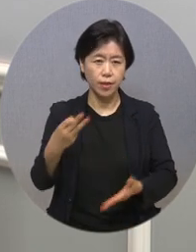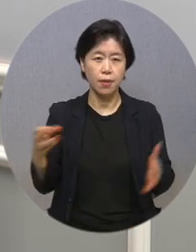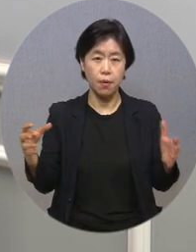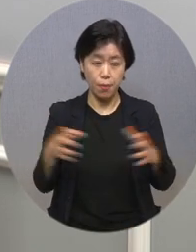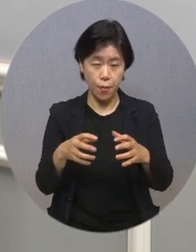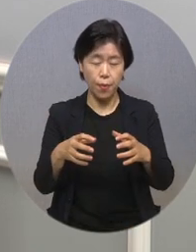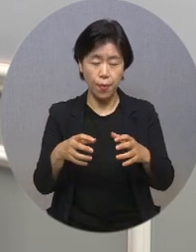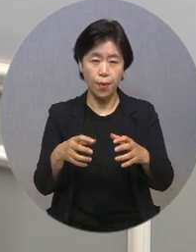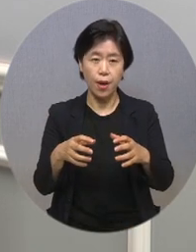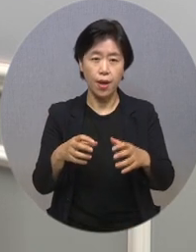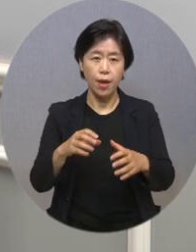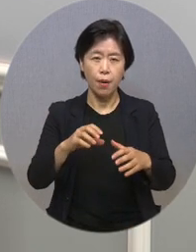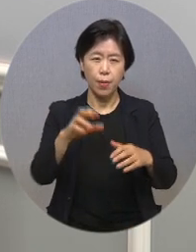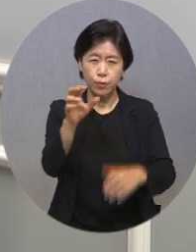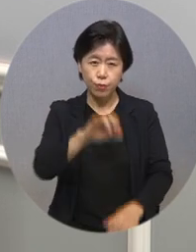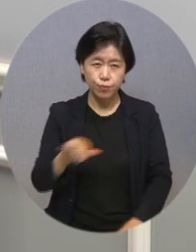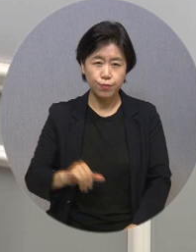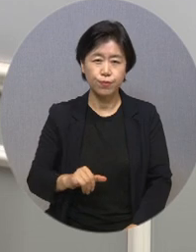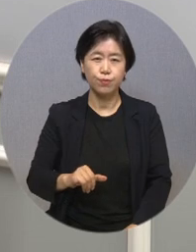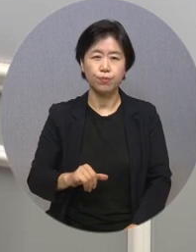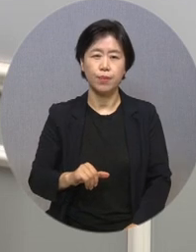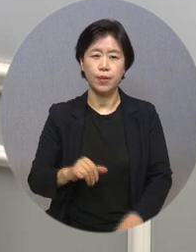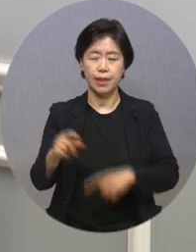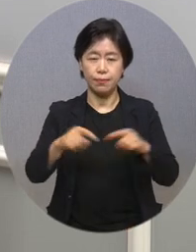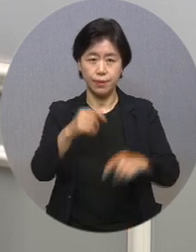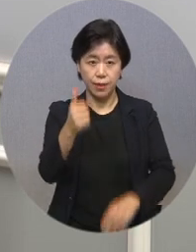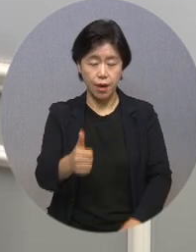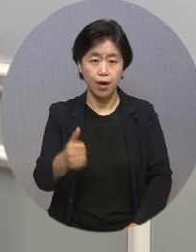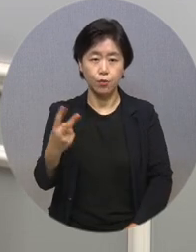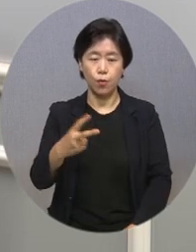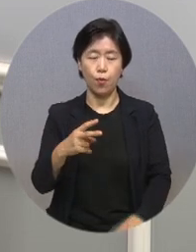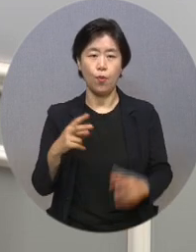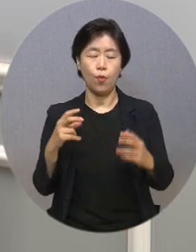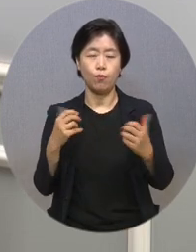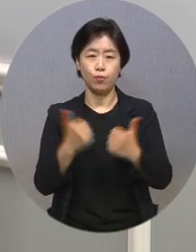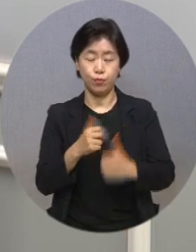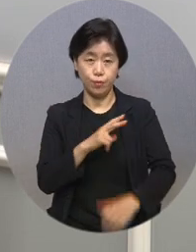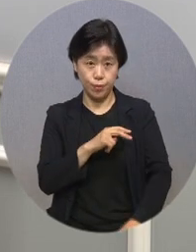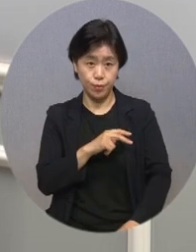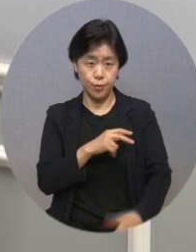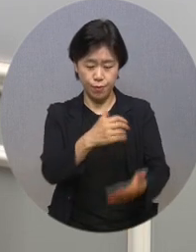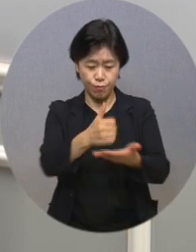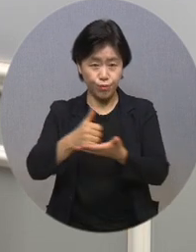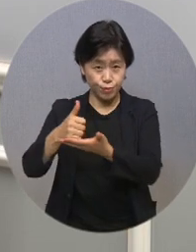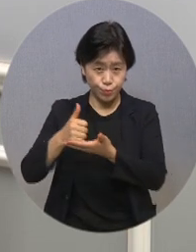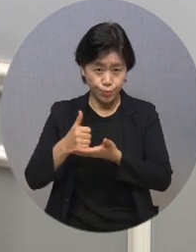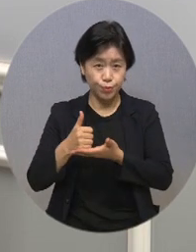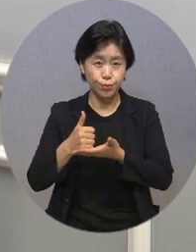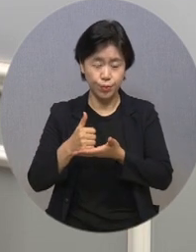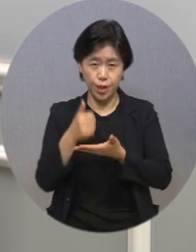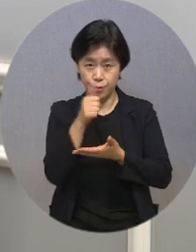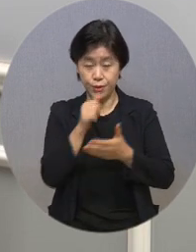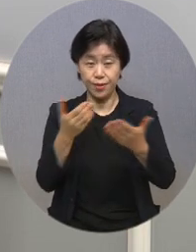전국 지방자치단체장과 국회의원 그리고 지역복지 전문가들을 모시고 진행하는 프로그램입니다.